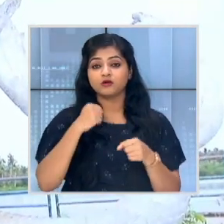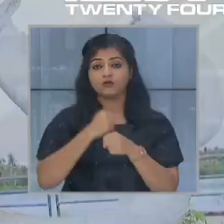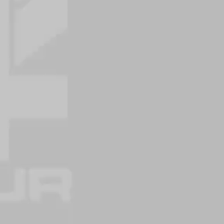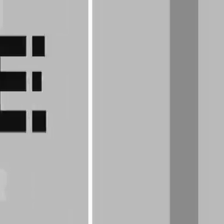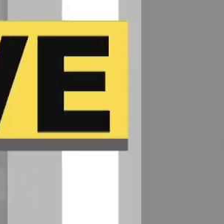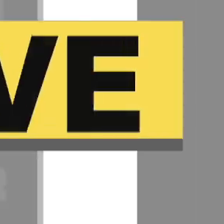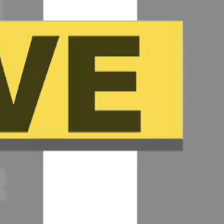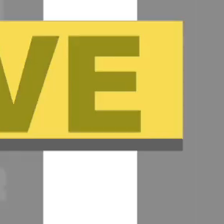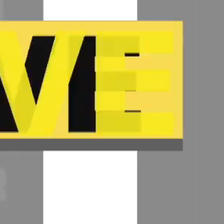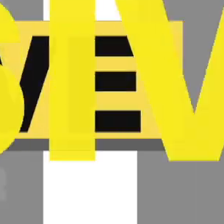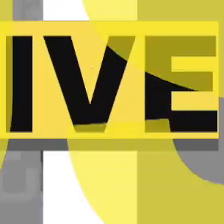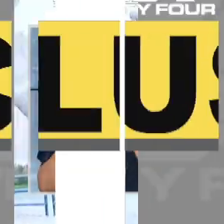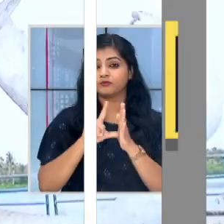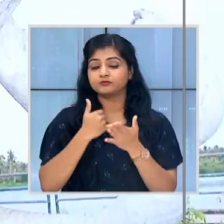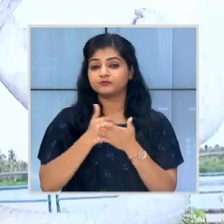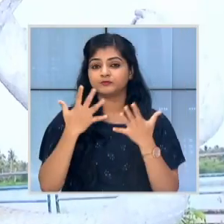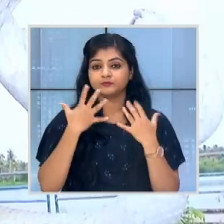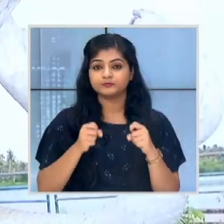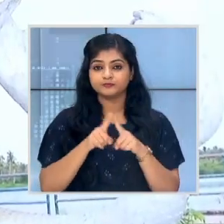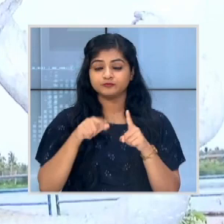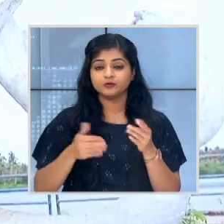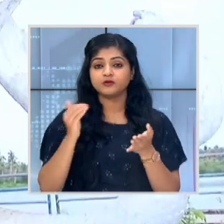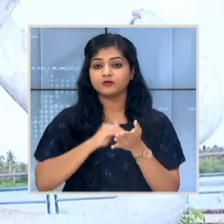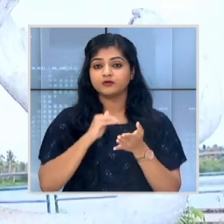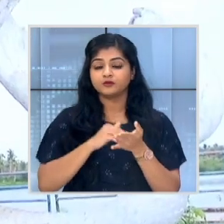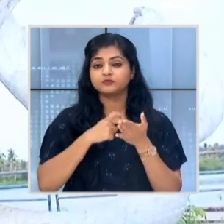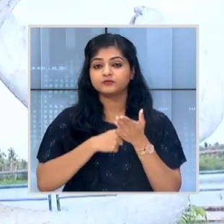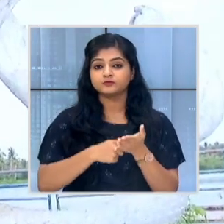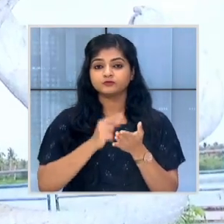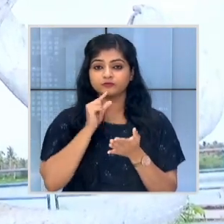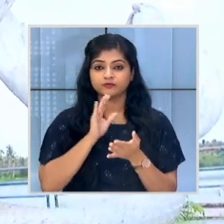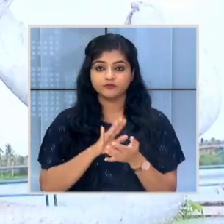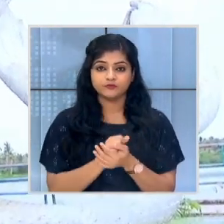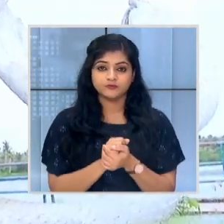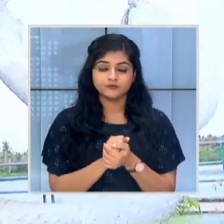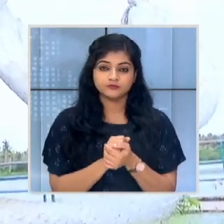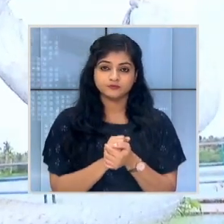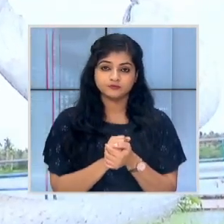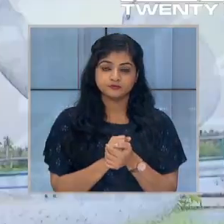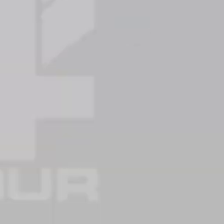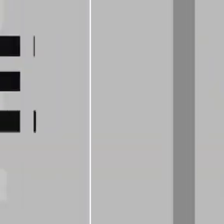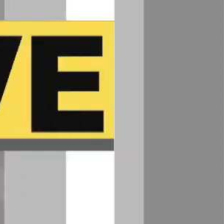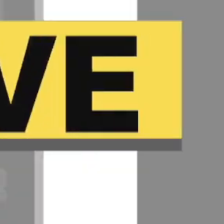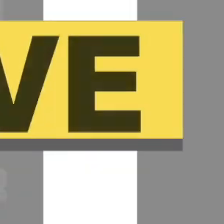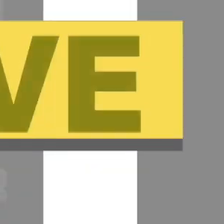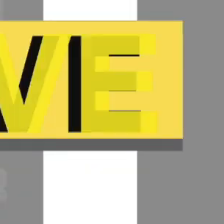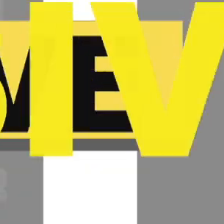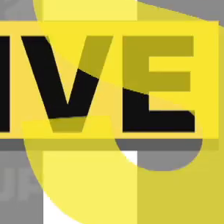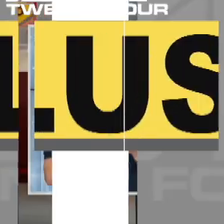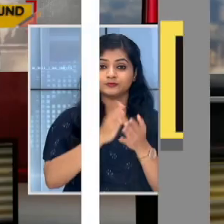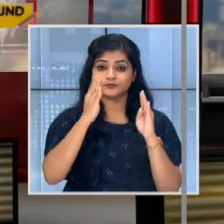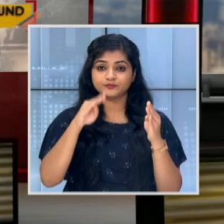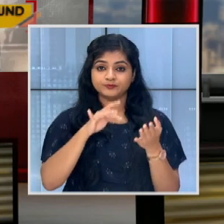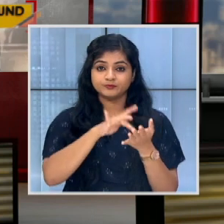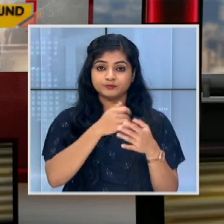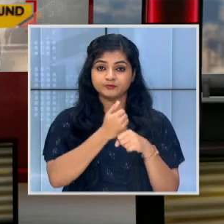അത് ആത്യന്തികമായി ഉണ്ടായേ മതിയാവൂ എന്നുള്ളതാണ് അദ്ദേഹം വീണ്ടും വീണ്ടും നമ്മളോടക്കം ആവശ്യപ്പെടുന്നത്. തീർച്ചയായും അരുൺ രാജി, ഈ സ്ഥലം, ഈ ശില്പം സ്ഥാപിച്ചിരിക്കുന്ന